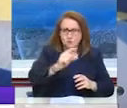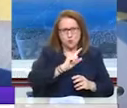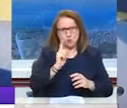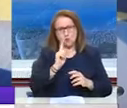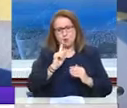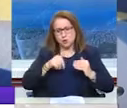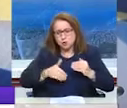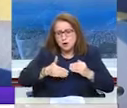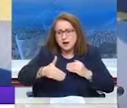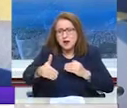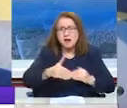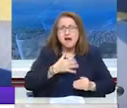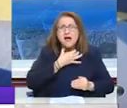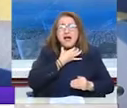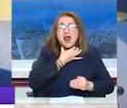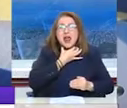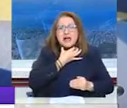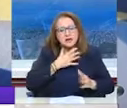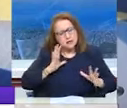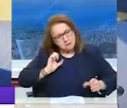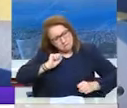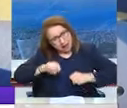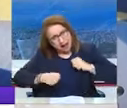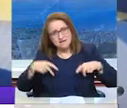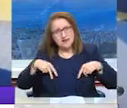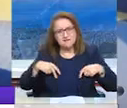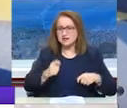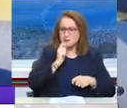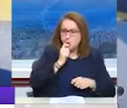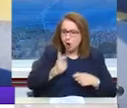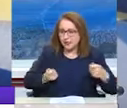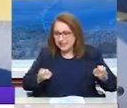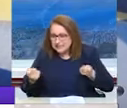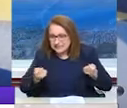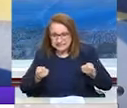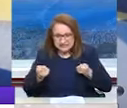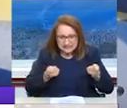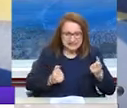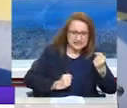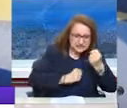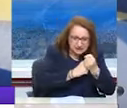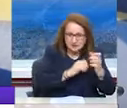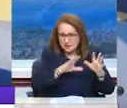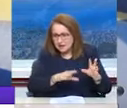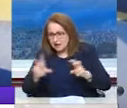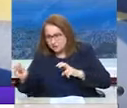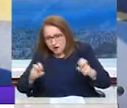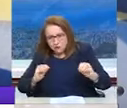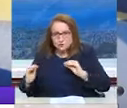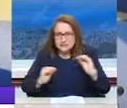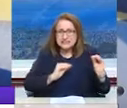κατάλληλες πολιτικές που εφαρμόζουμε και διαρκώς εμπλουτίζουμε και ενισχύουμε, επιδιώκουμε να